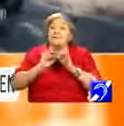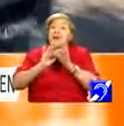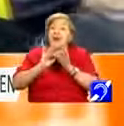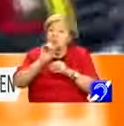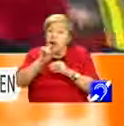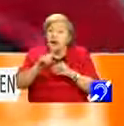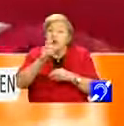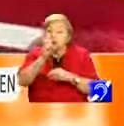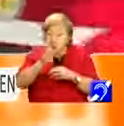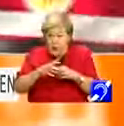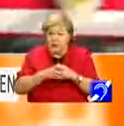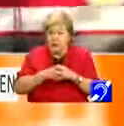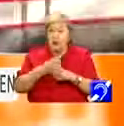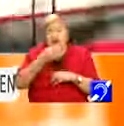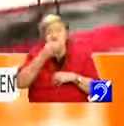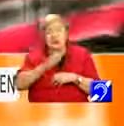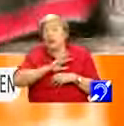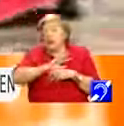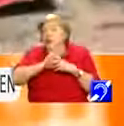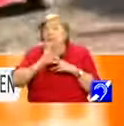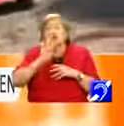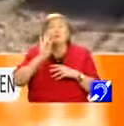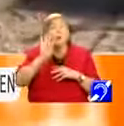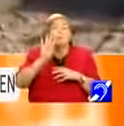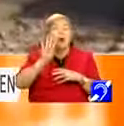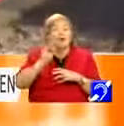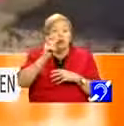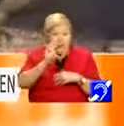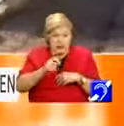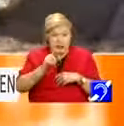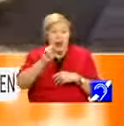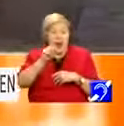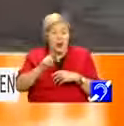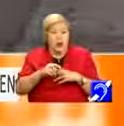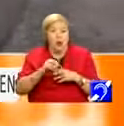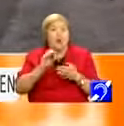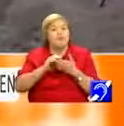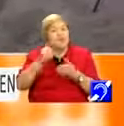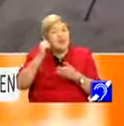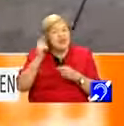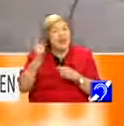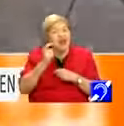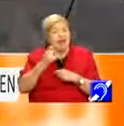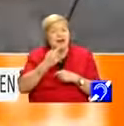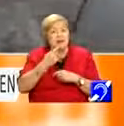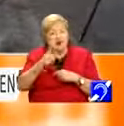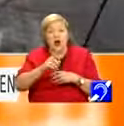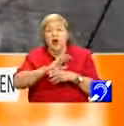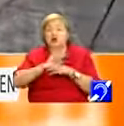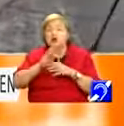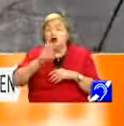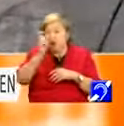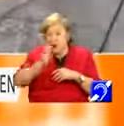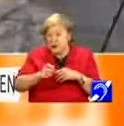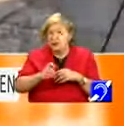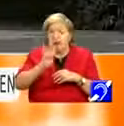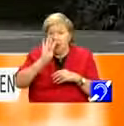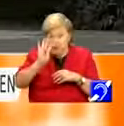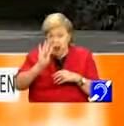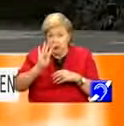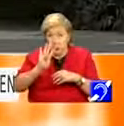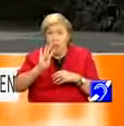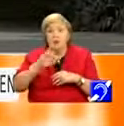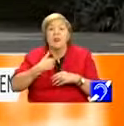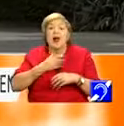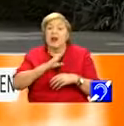că toți patru, de fapt, că e și un pacient încă de ieri de la Timișoara, toți 4 sunt în stare gravă, dar din fericire sunt în